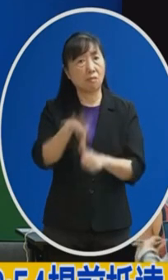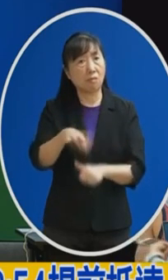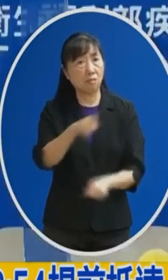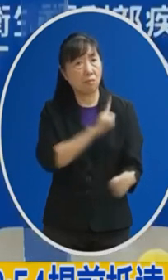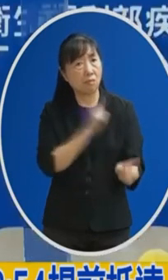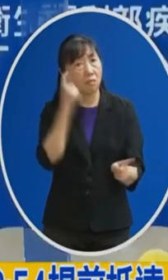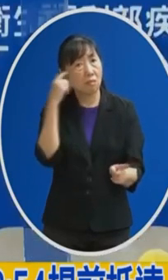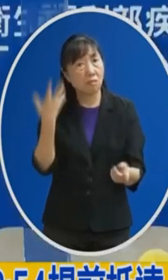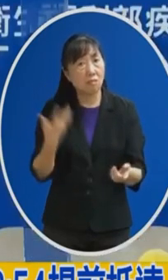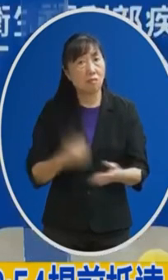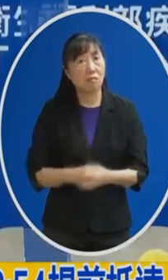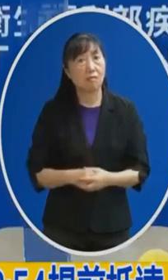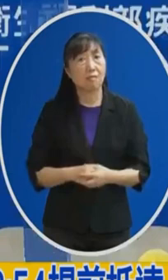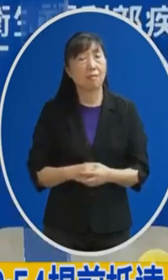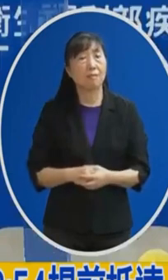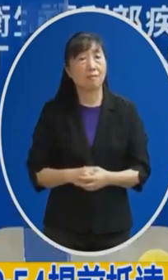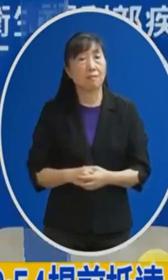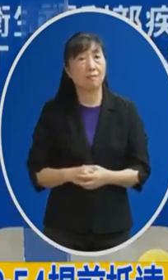好，就